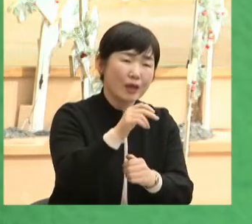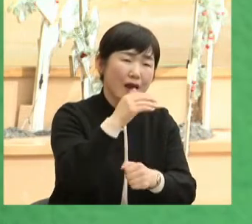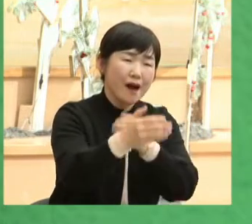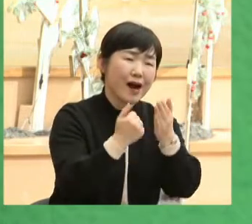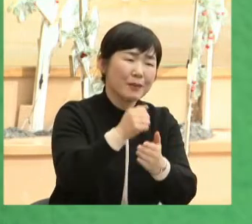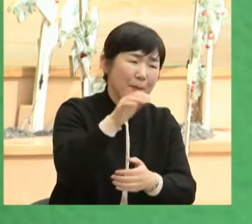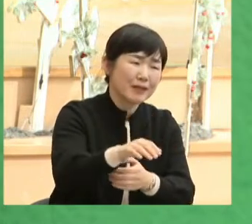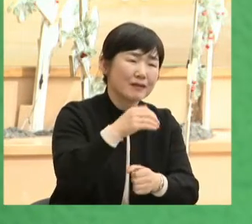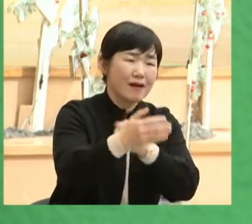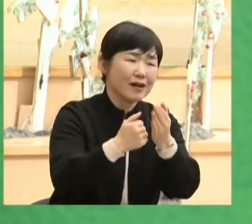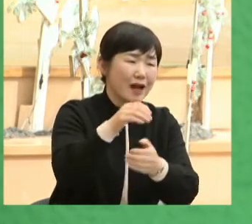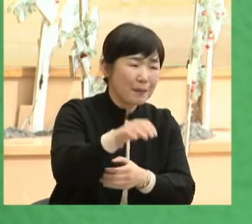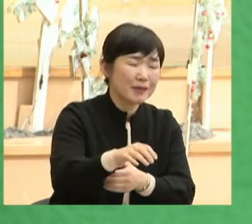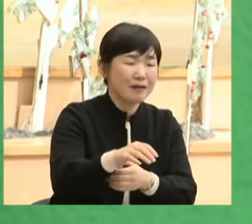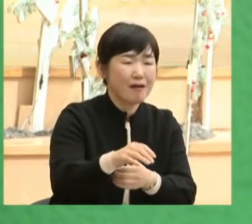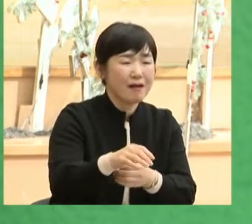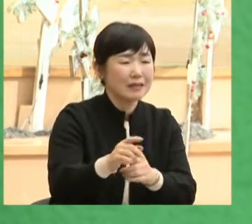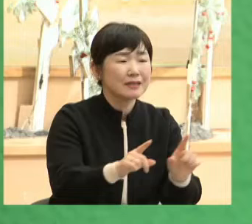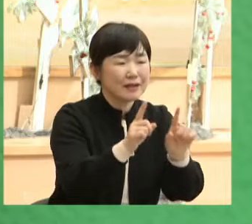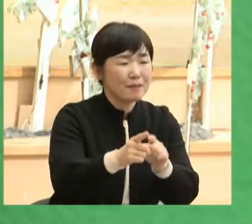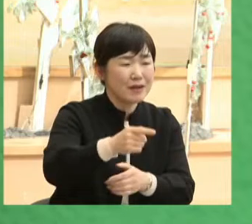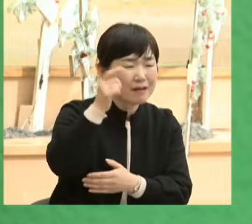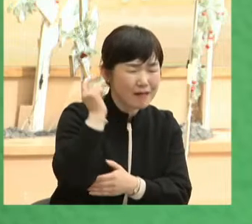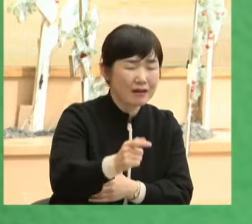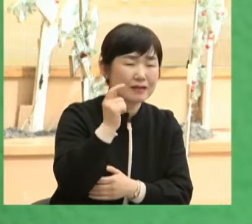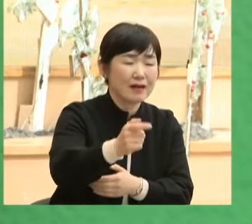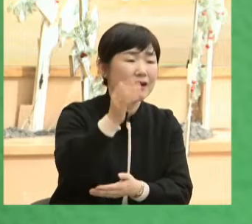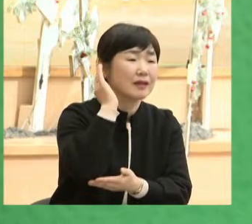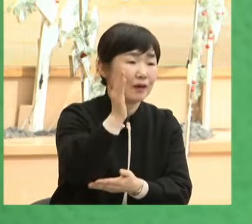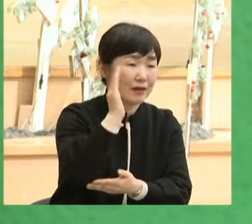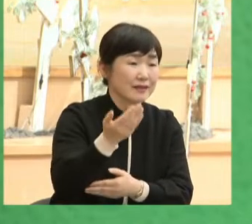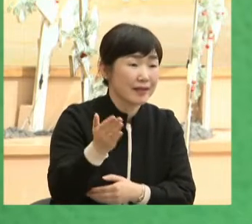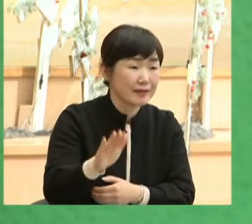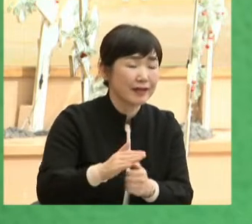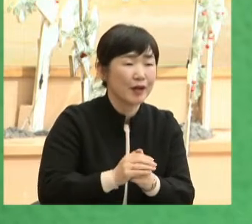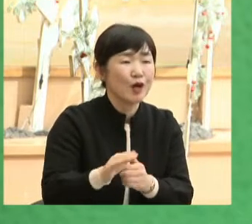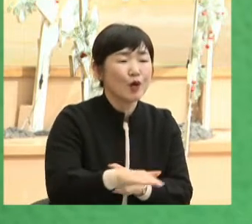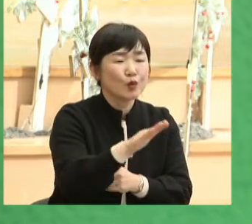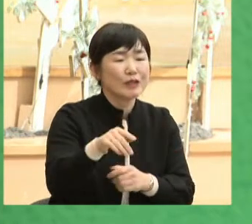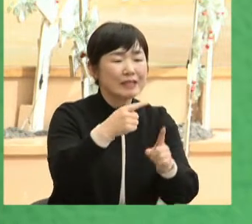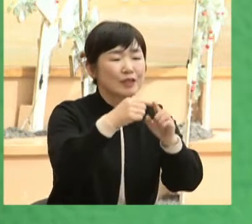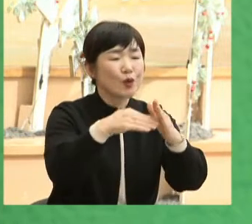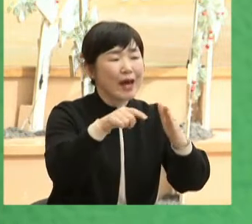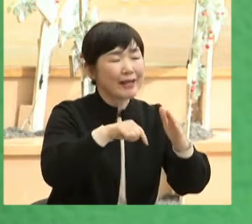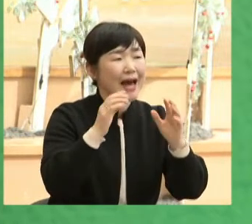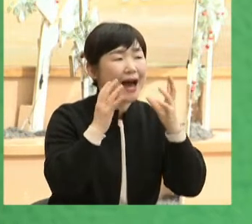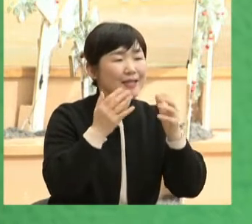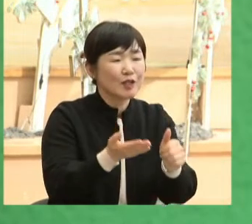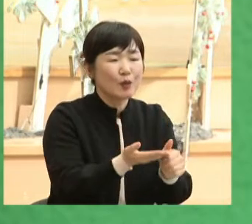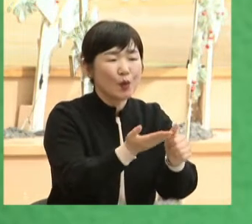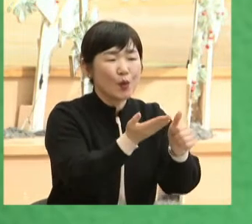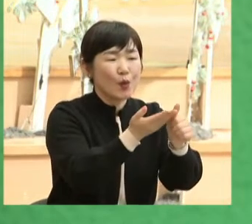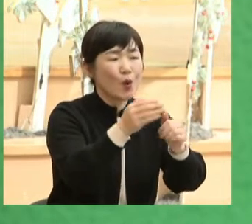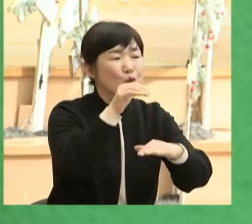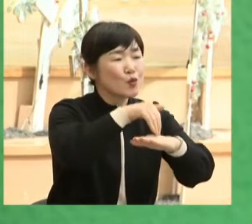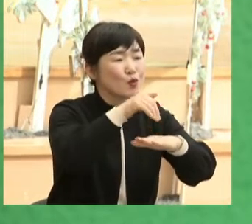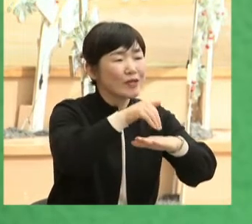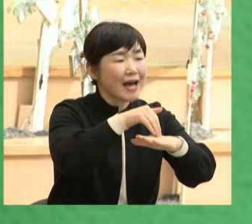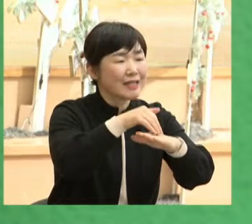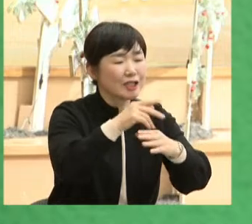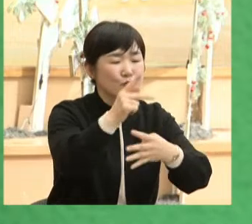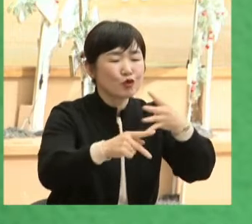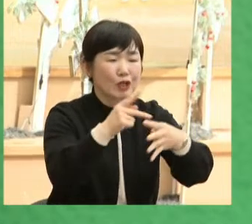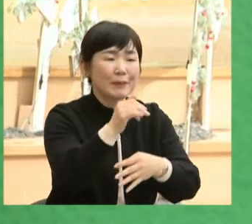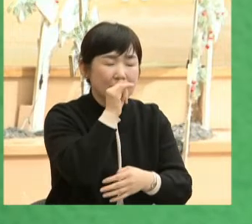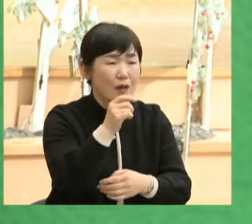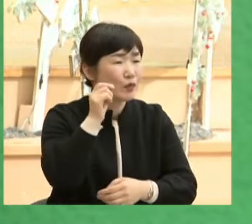하나님 앞에서 삶을 강조했지 우리 교회 아이들을 위한 교육 포럼 가운데 잘 모르시더라구요